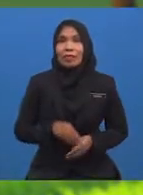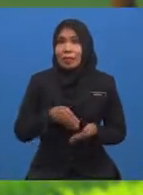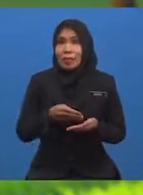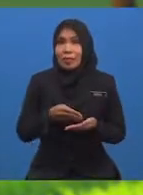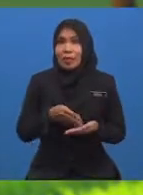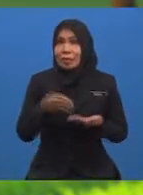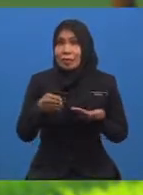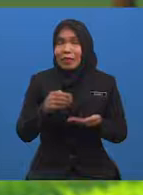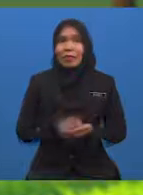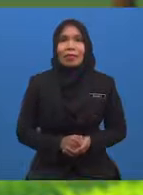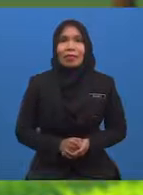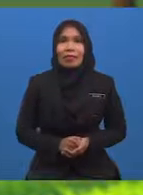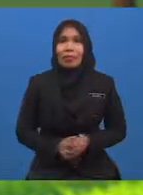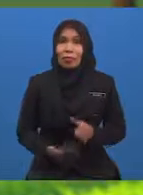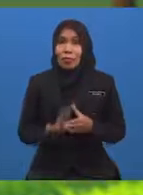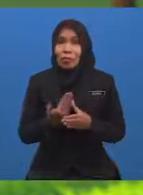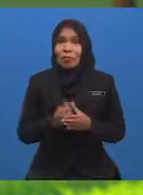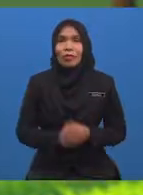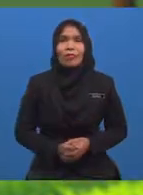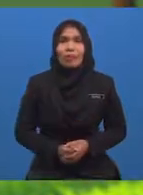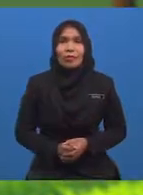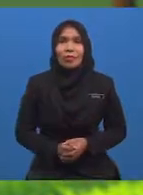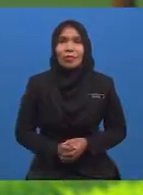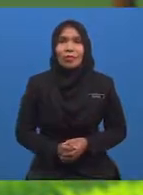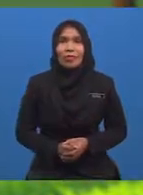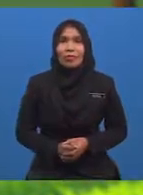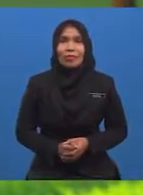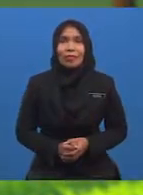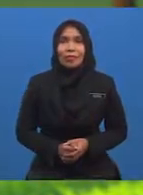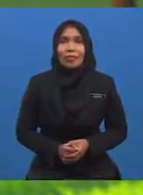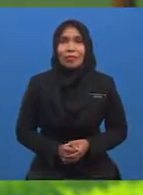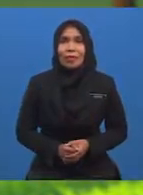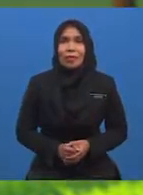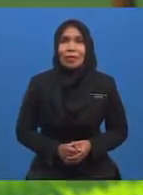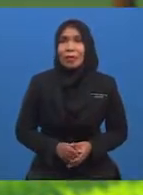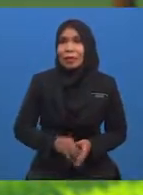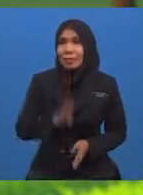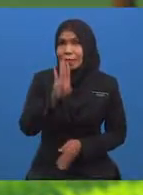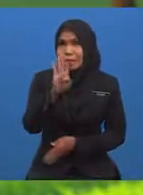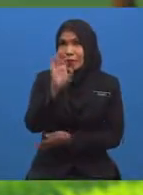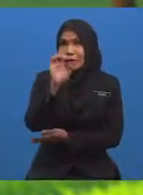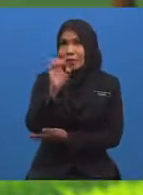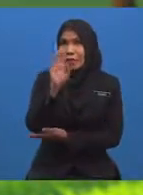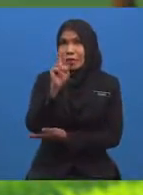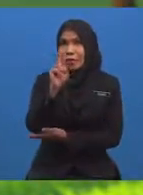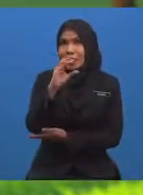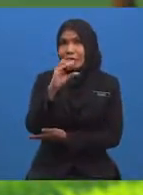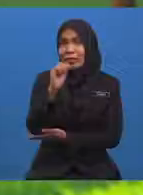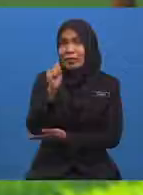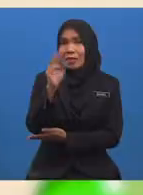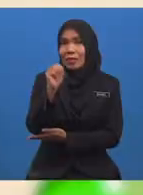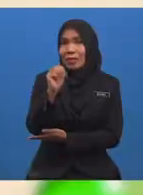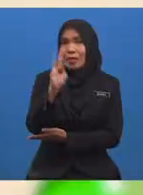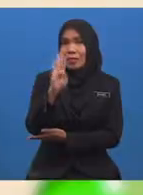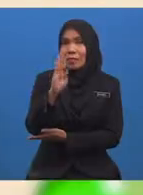bercambah? Nanti cikgu akan jelaskan kepada murid-murid apa maksud bercambah.